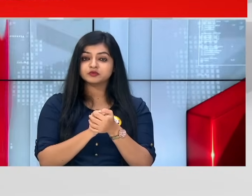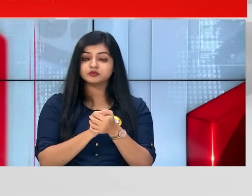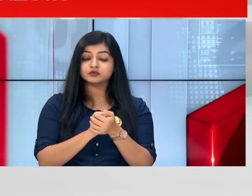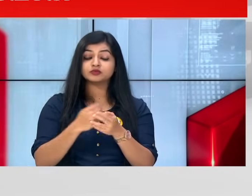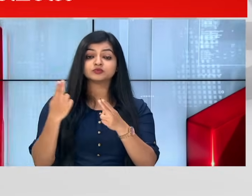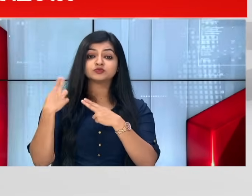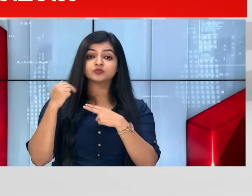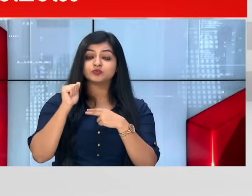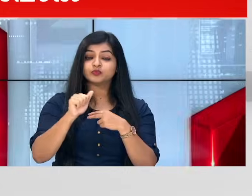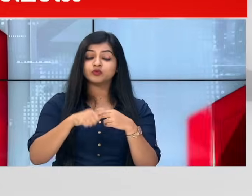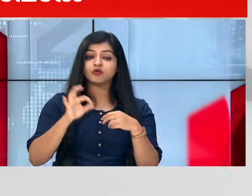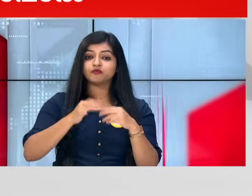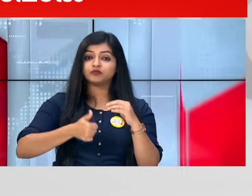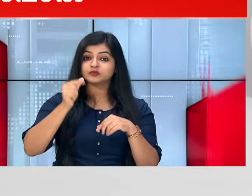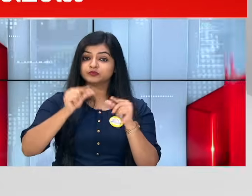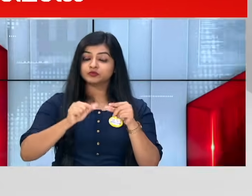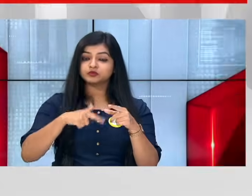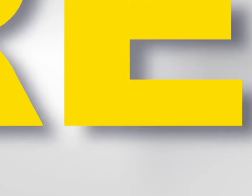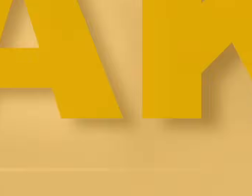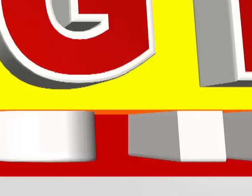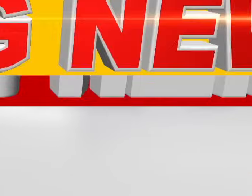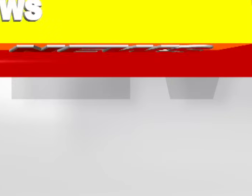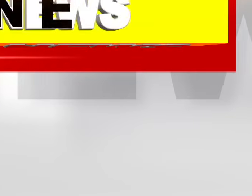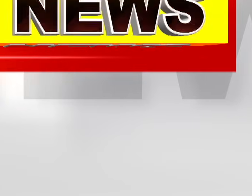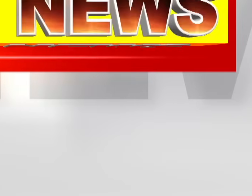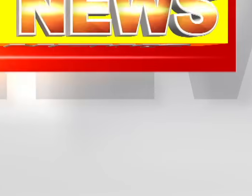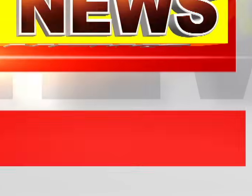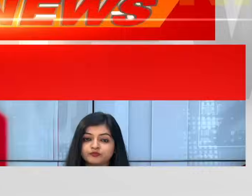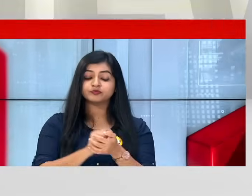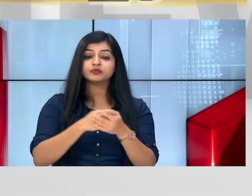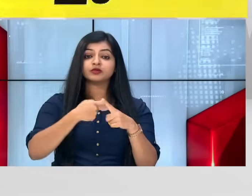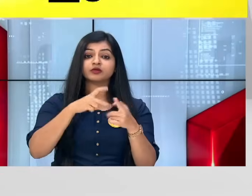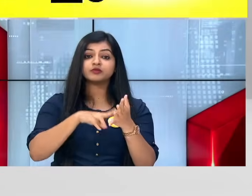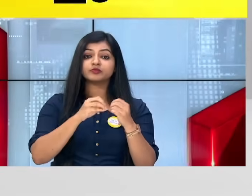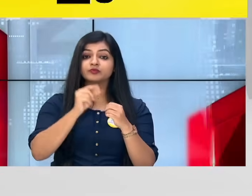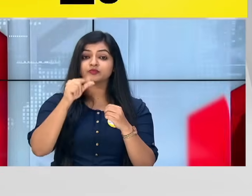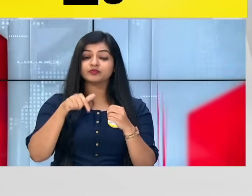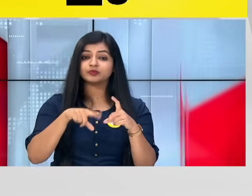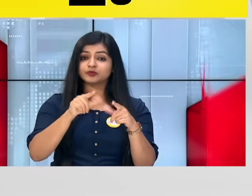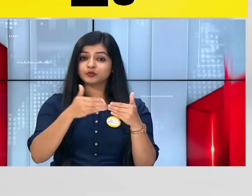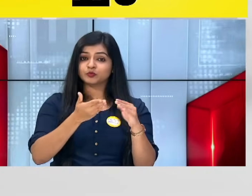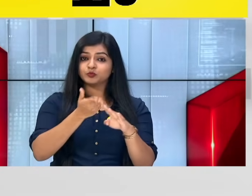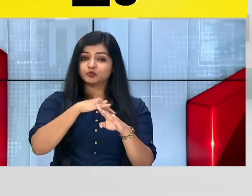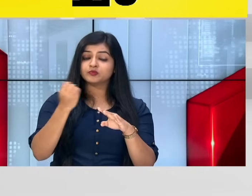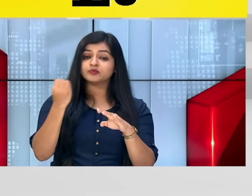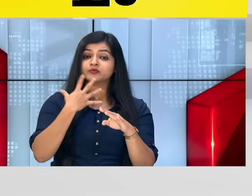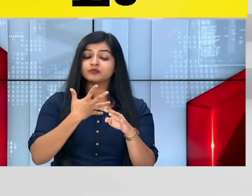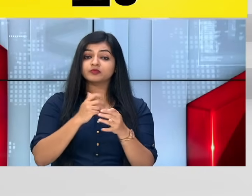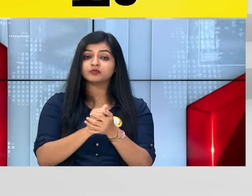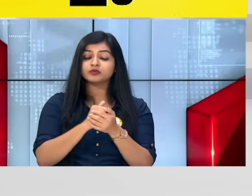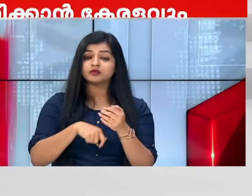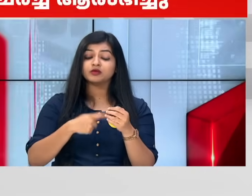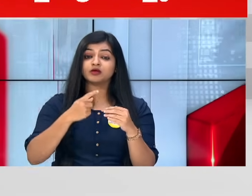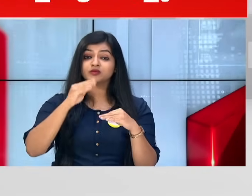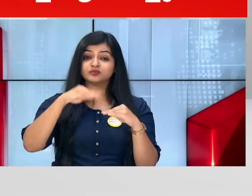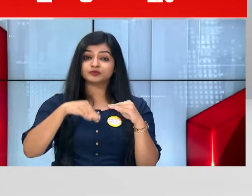ഉത്തരവാദിത്തപ്പെട്ട ഉദ്യോഗസ്ഥരാണ് ഈ ചർച്ചയുടെ ഭാഗമായി ഇപ്പോൾ പങ്കെടുക്കുന്നത്. KN ബാലഗോപാൽ ഈ ചർച്ചയ്ക്ക് മുൻപായി പ്രതികരിച്ചിരുന്നത് ഈ ഇളവുകൾ